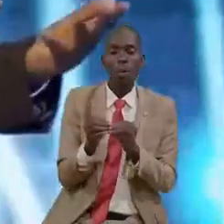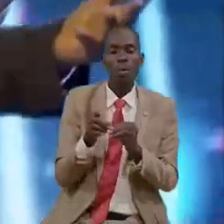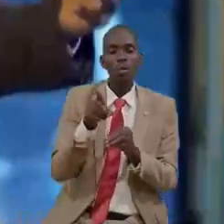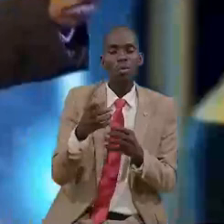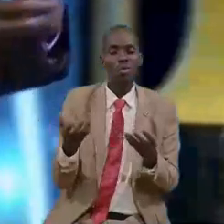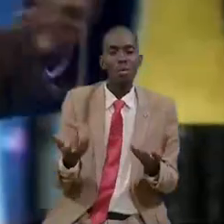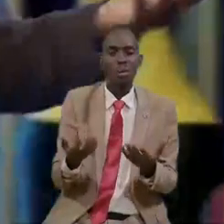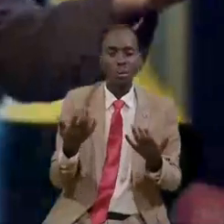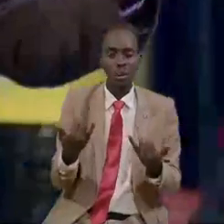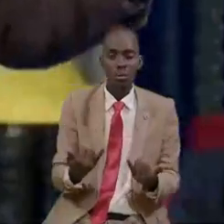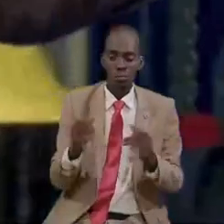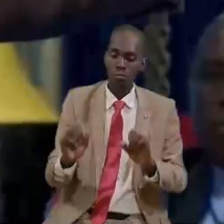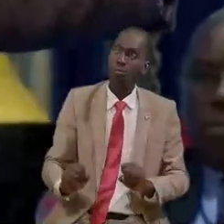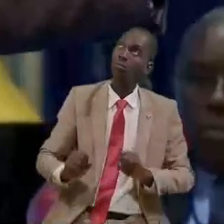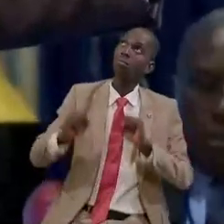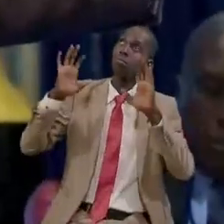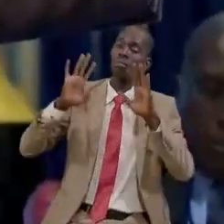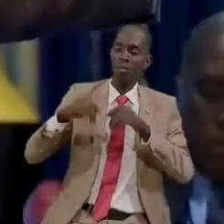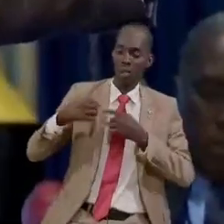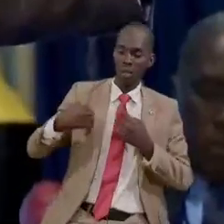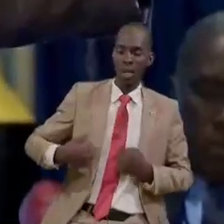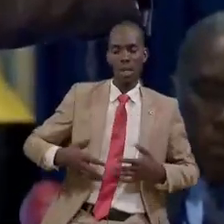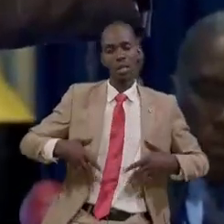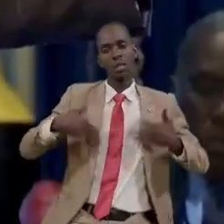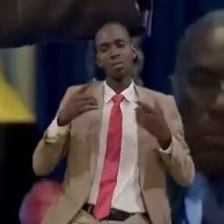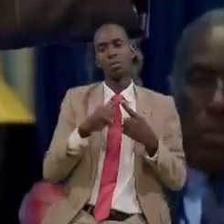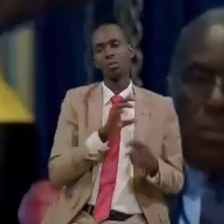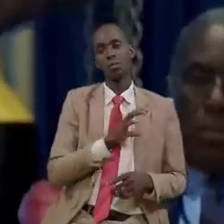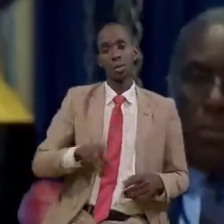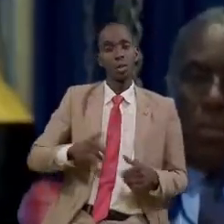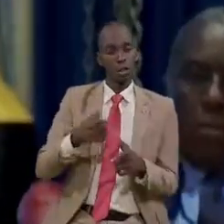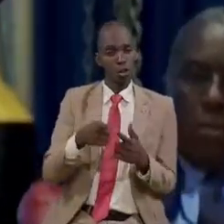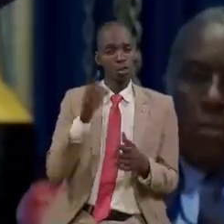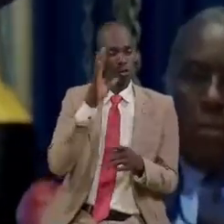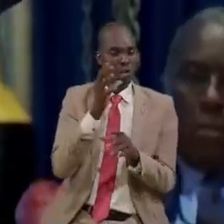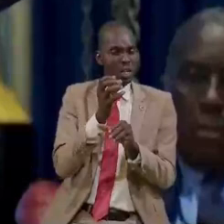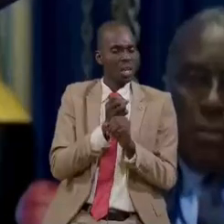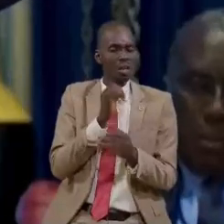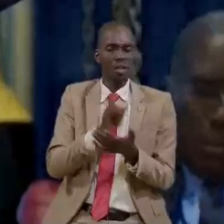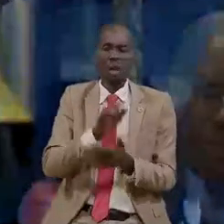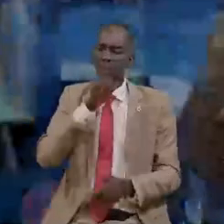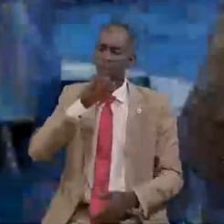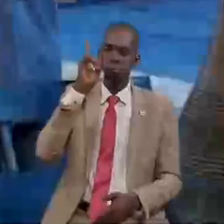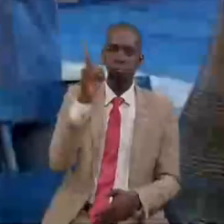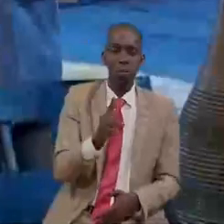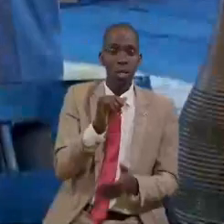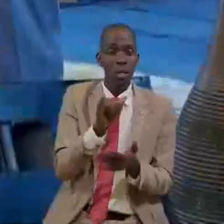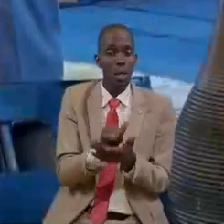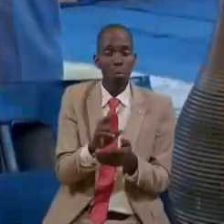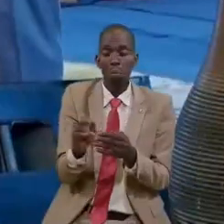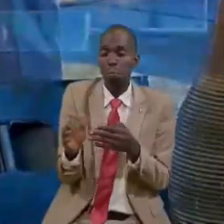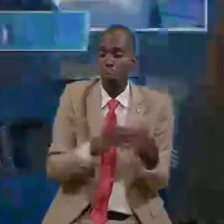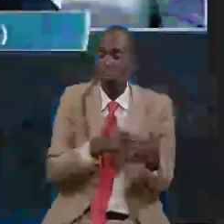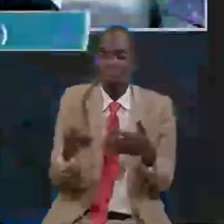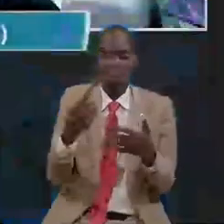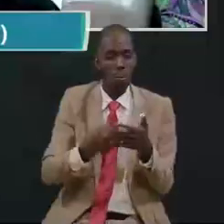cœur, votre vie à Christ. Et vous avez l'assurance que quel que soit ce qui arrive,